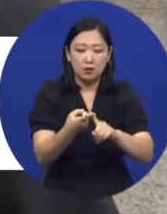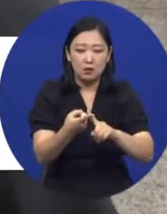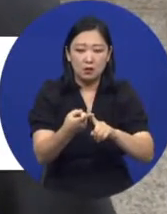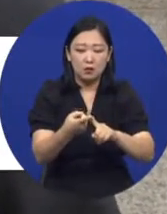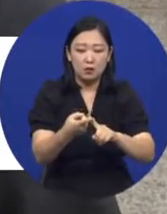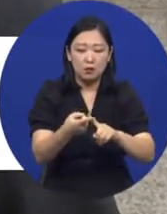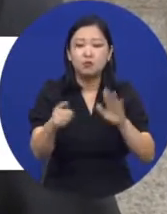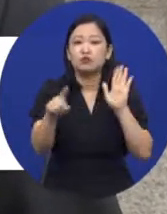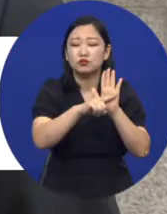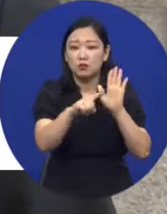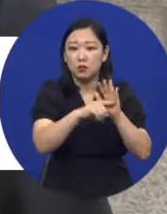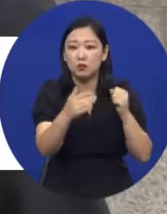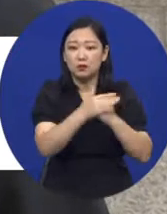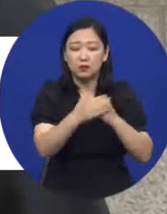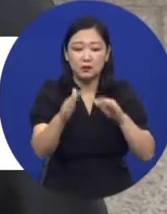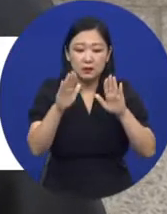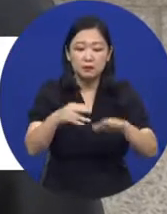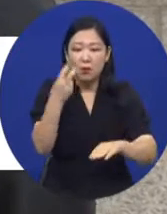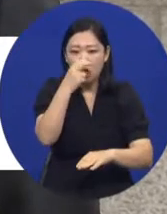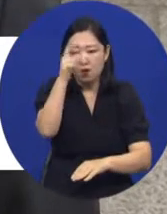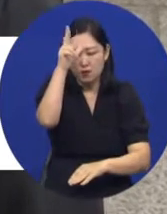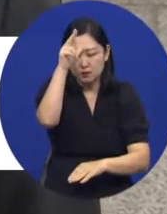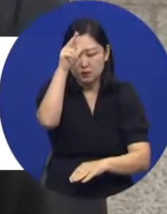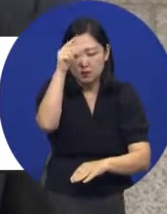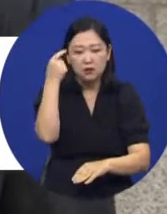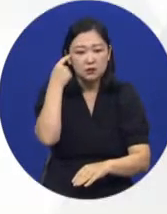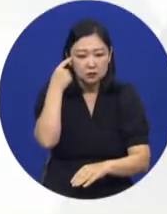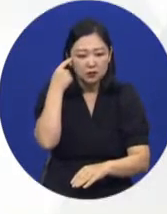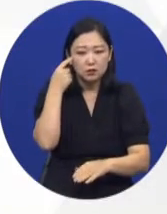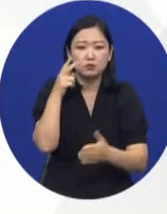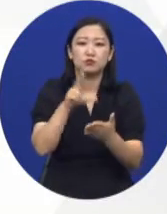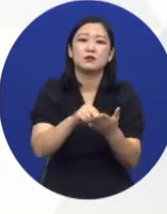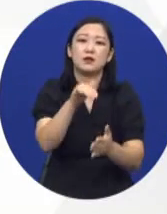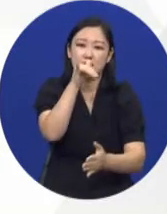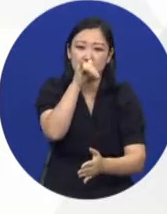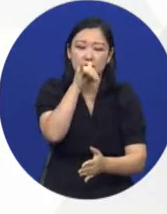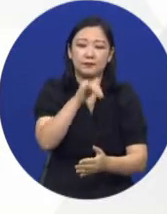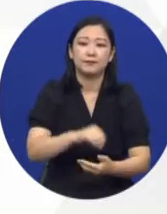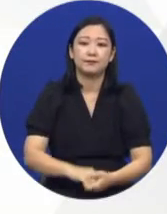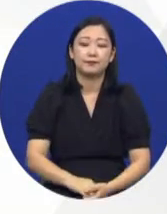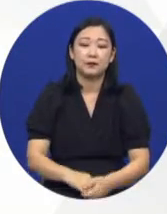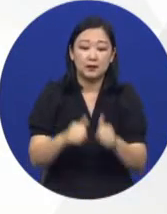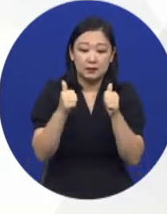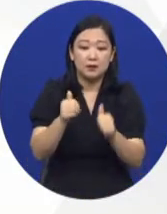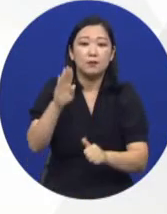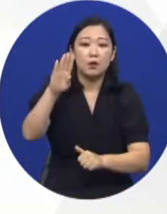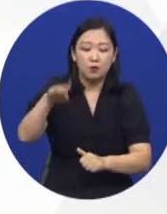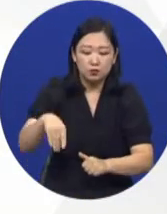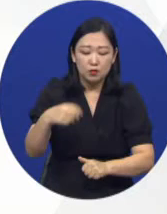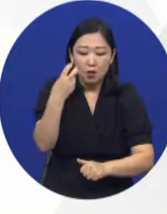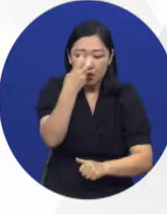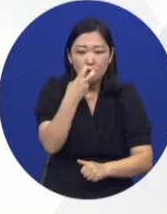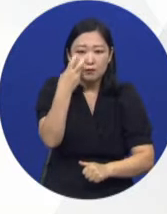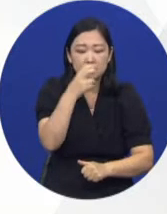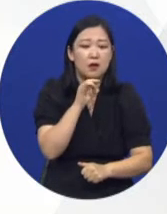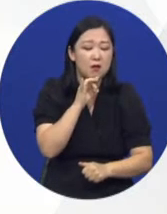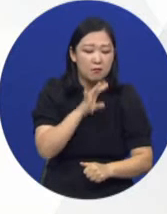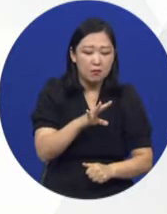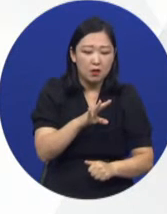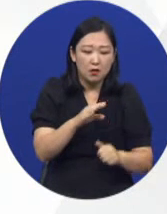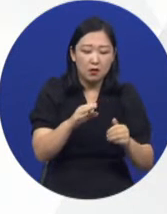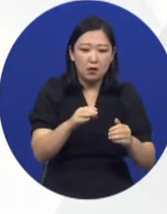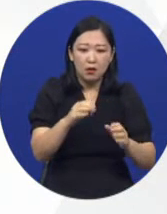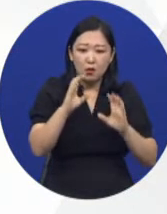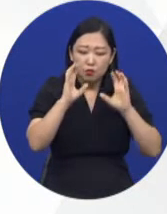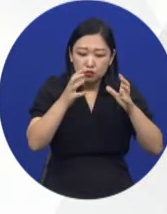때문에 이번 검사의 의견서 좀 문제가 있다고 생각합니다. 재판부는 검찰만이 국가기관이 아니고